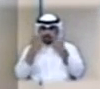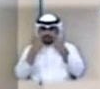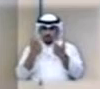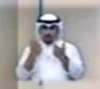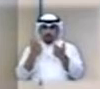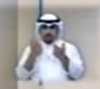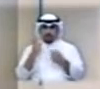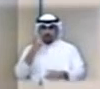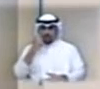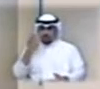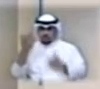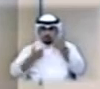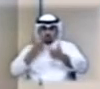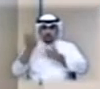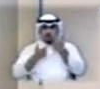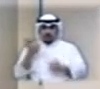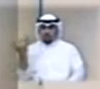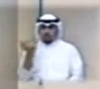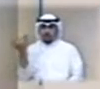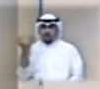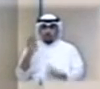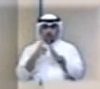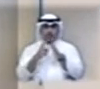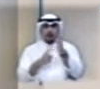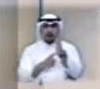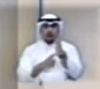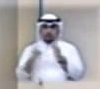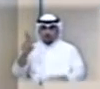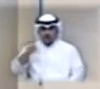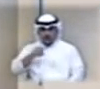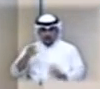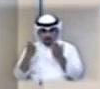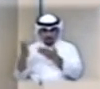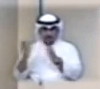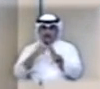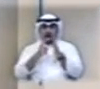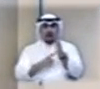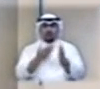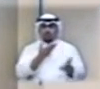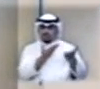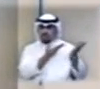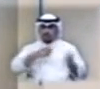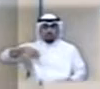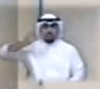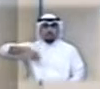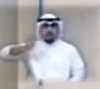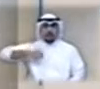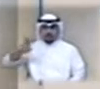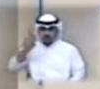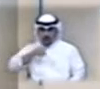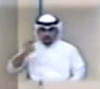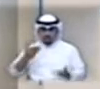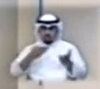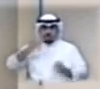يخصه بمباشرة الإجراءات القانونية المناسبة لمواجهة الممارسات المرفوضة ومحاسبة كل من